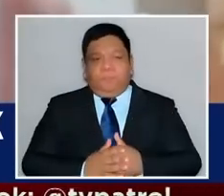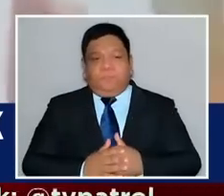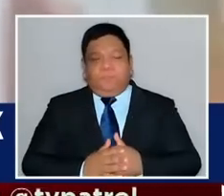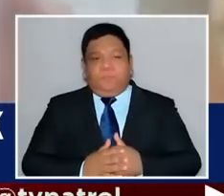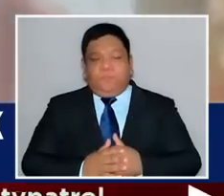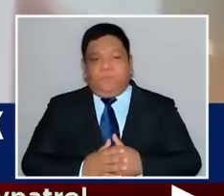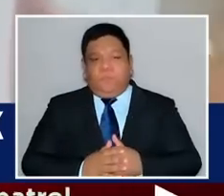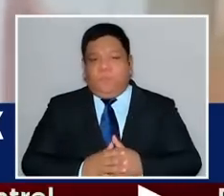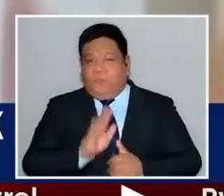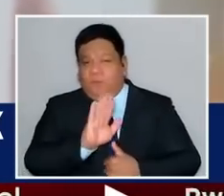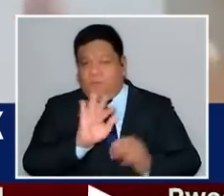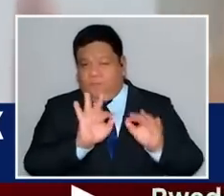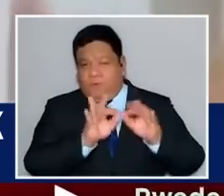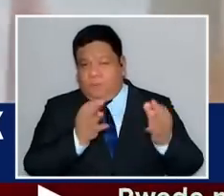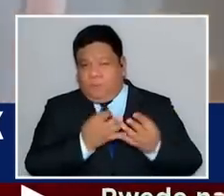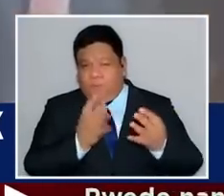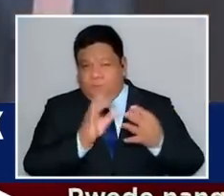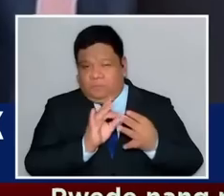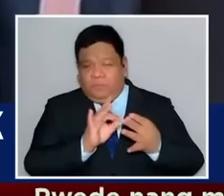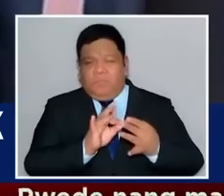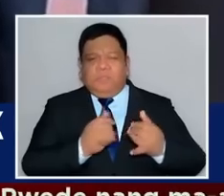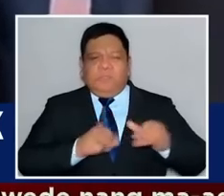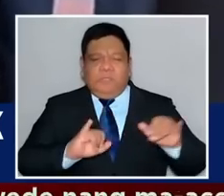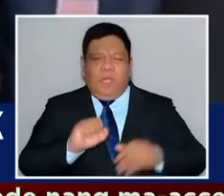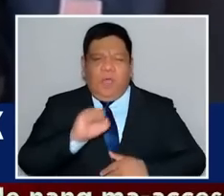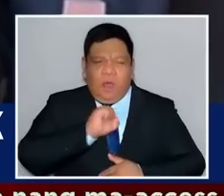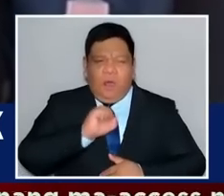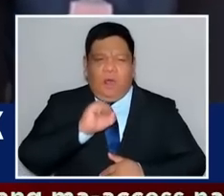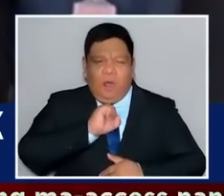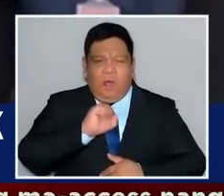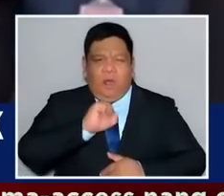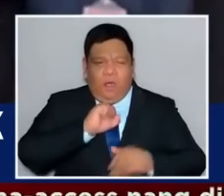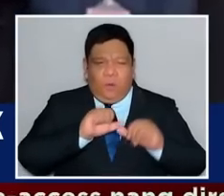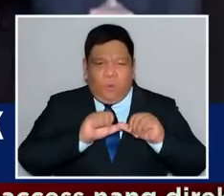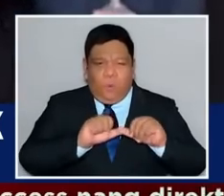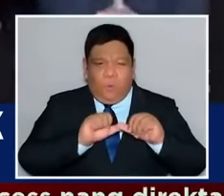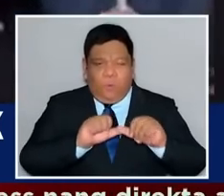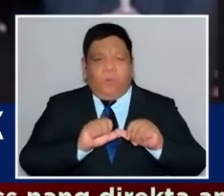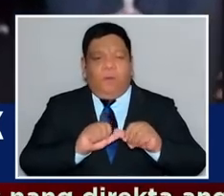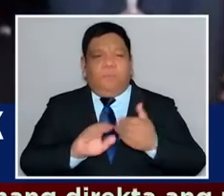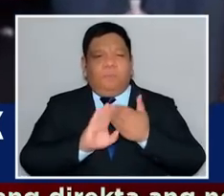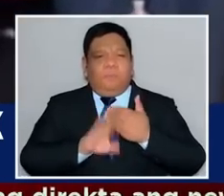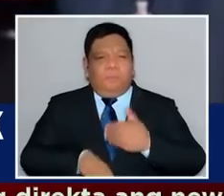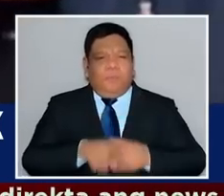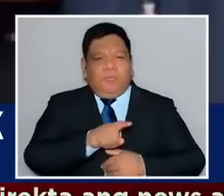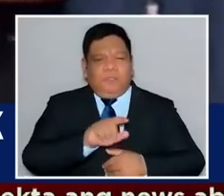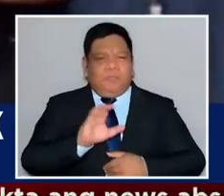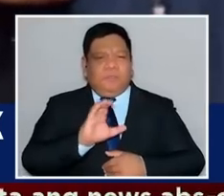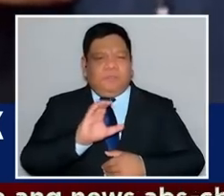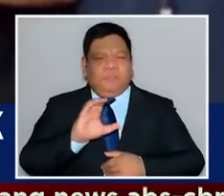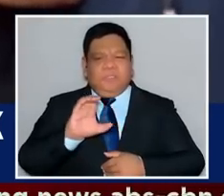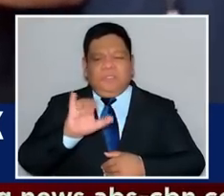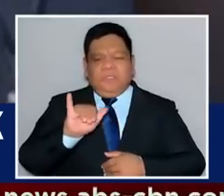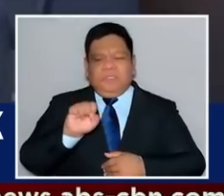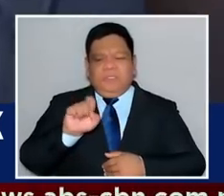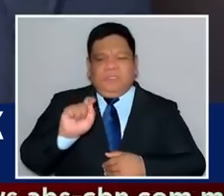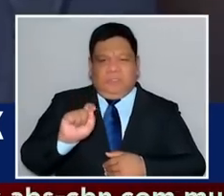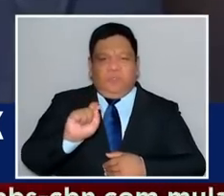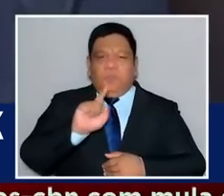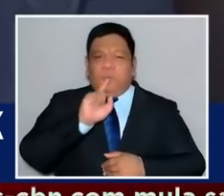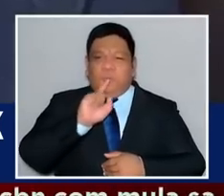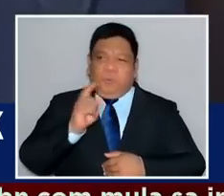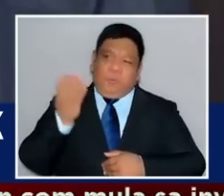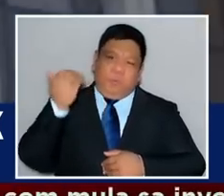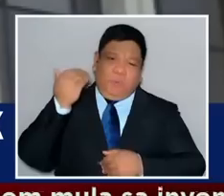pamilya, hindi nawawala ang pag-ubo ni Mary Jane at muling bumalik ang kanyang cyst matapos tanggalin ang ovarian cyst ilang buwan lang